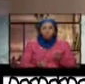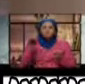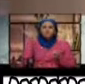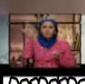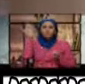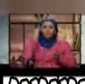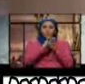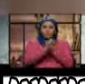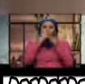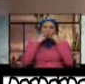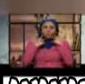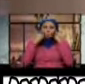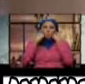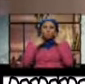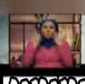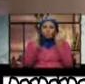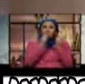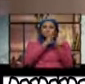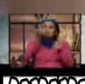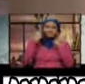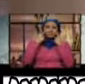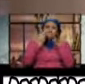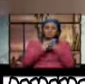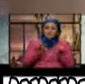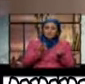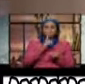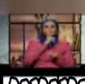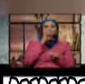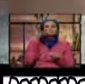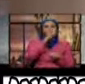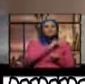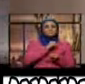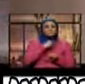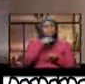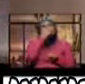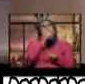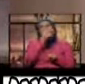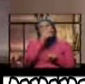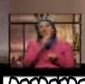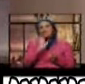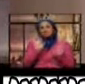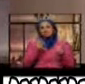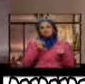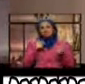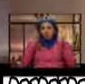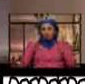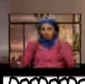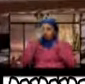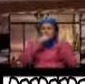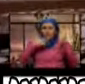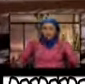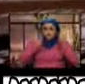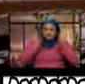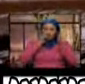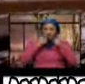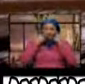الليل، يجي صلاه الصبح مش عايزين يفضحوا نفسهم يقول ايه قاتل الله البرد، انا عندي انفلونزا بعت الصبح الكح في عينيه شوف منفوخه ازاي حمرا